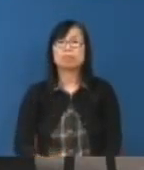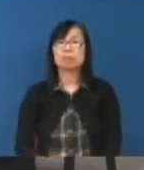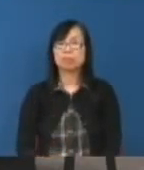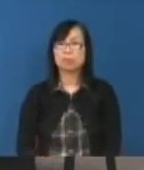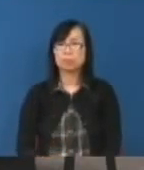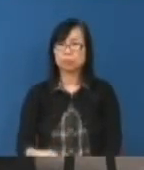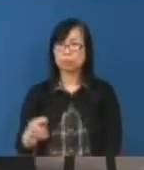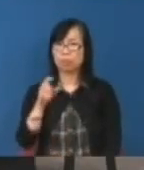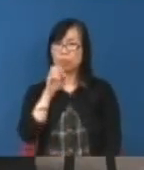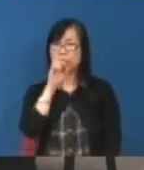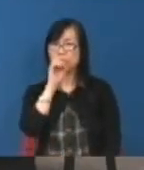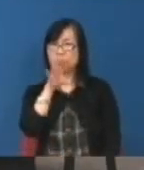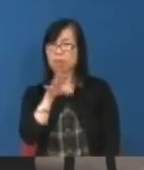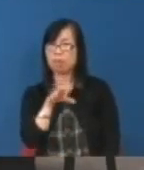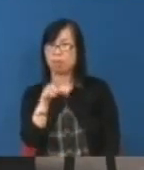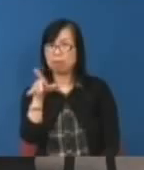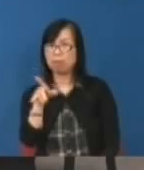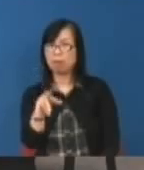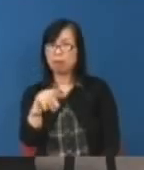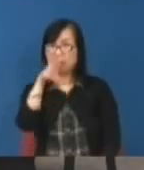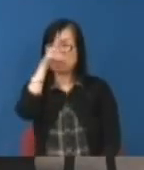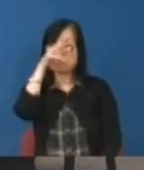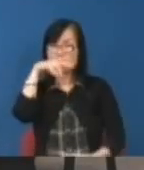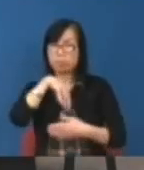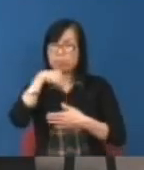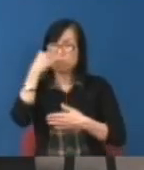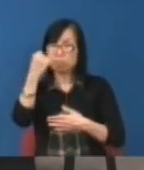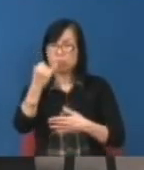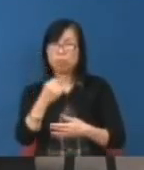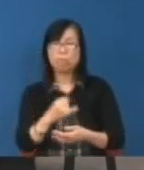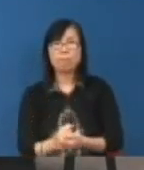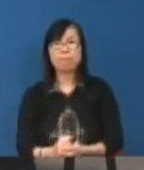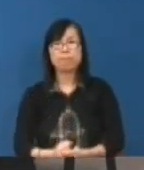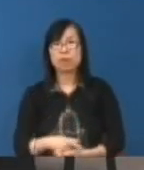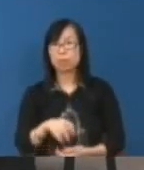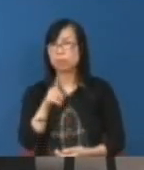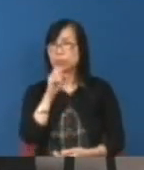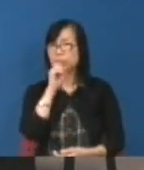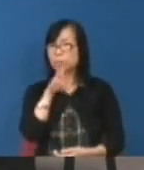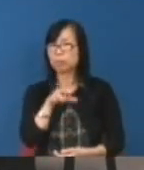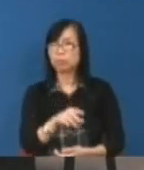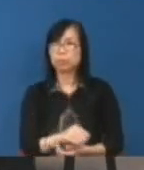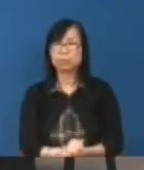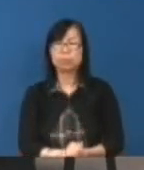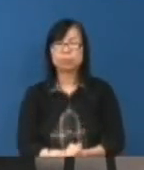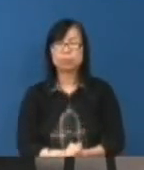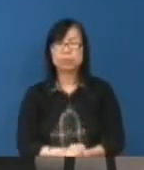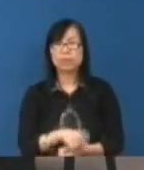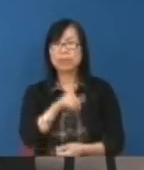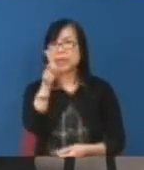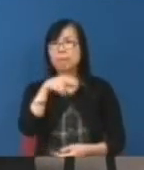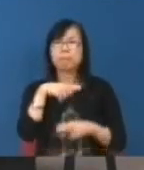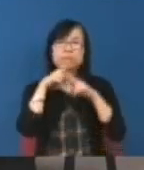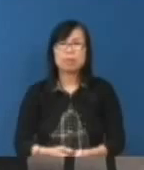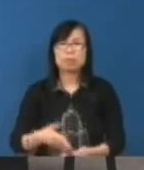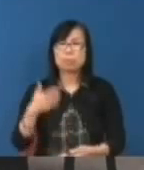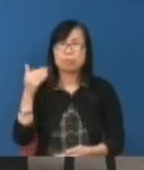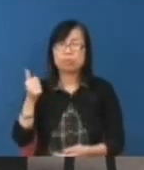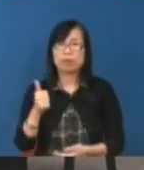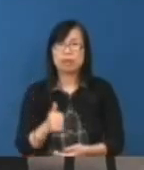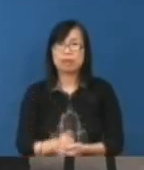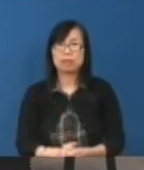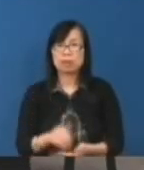哋怪嗰個政府裏邊啲人腐敗嘅話，咁倒不如就要怪點解你哋唔出聲，以為